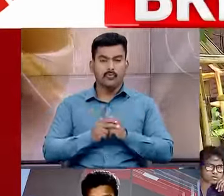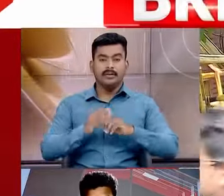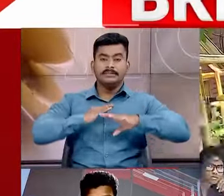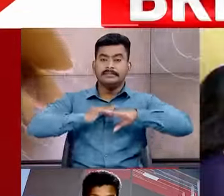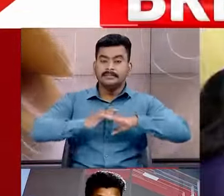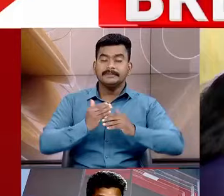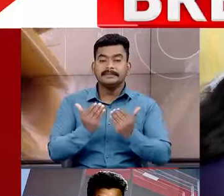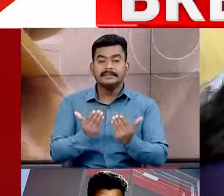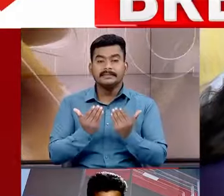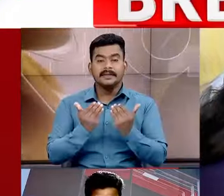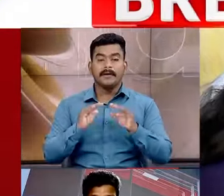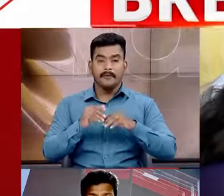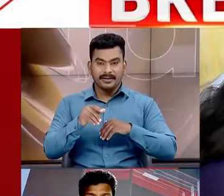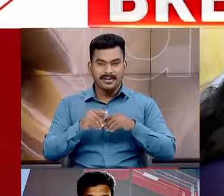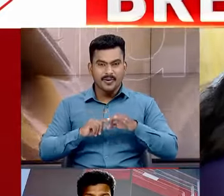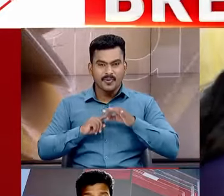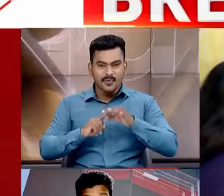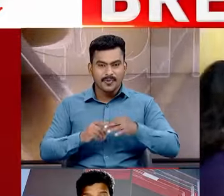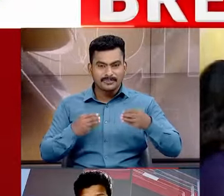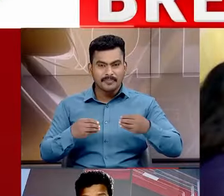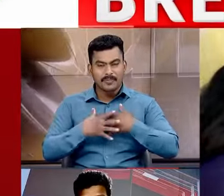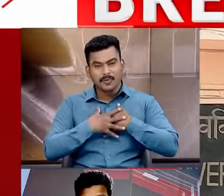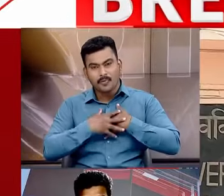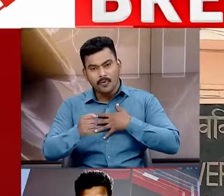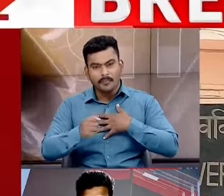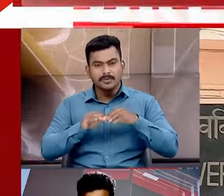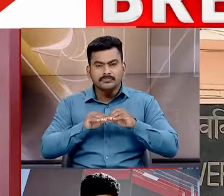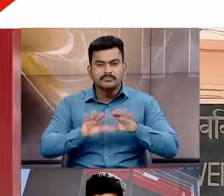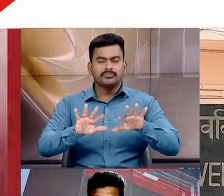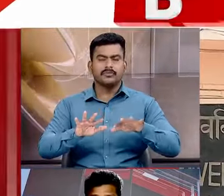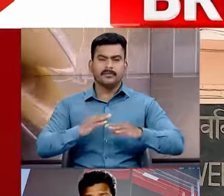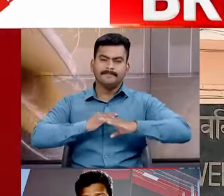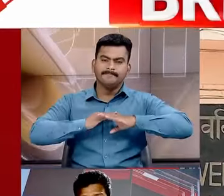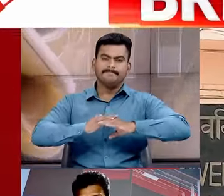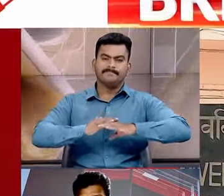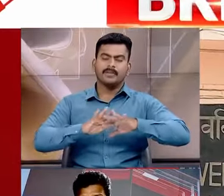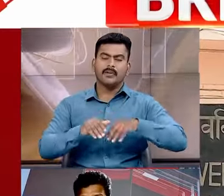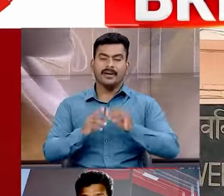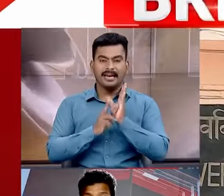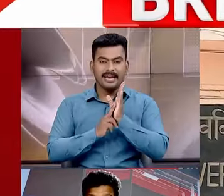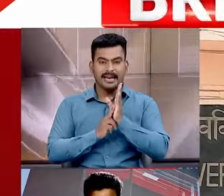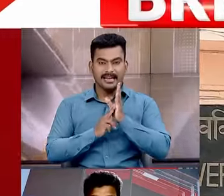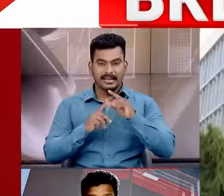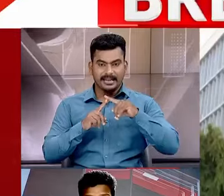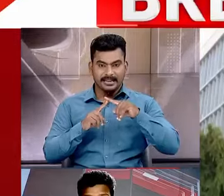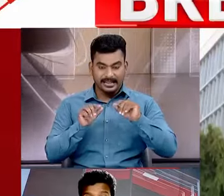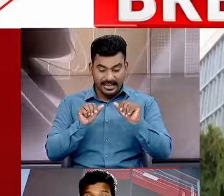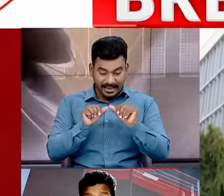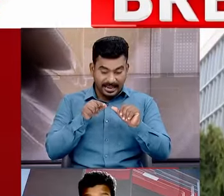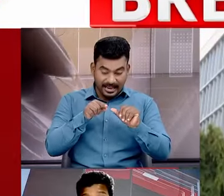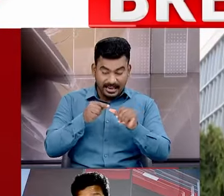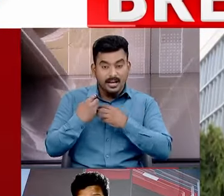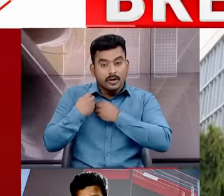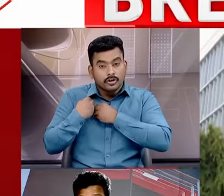കാര്യങ്ങൾ വേണം, പ്രത്യേകിച്ച് ചോദ്യപേപ്പർ ചോർച്ച ഉൾപ്പെടെ തടയാൻ ഇനി എന്ത് നടപടികൾ സ്വീകരിക്കണം, നടത്തിപ്പ് ചുമതലയുള്ള NTA എങ്ങനെ പ്രവർത്തിക്കണം, അതിലെ